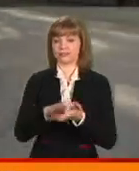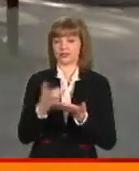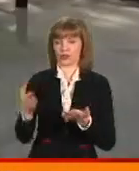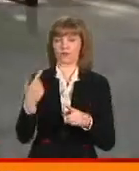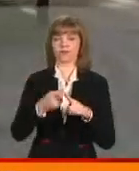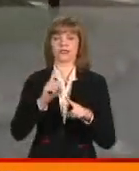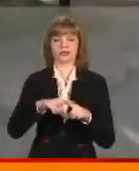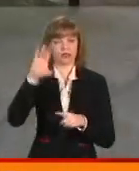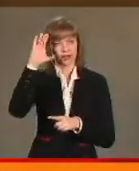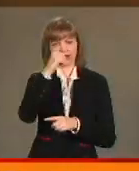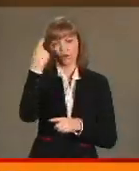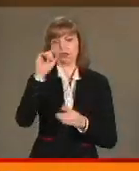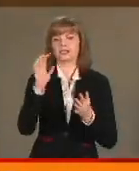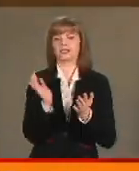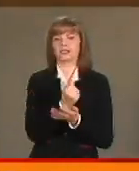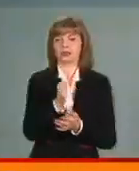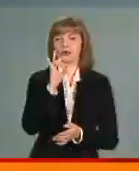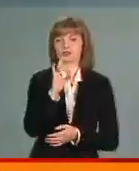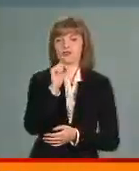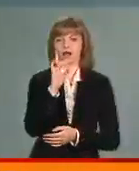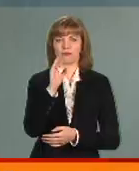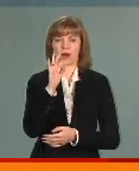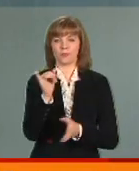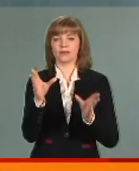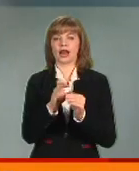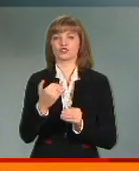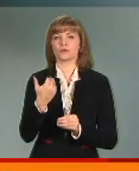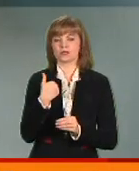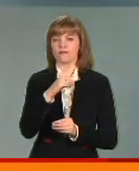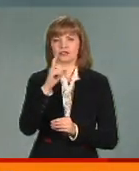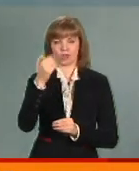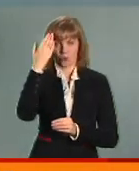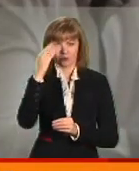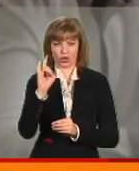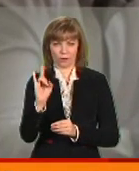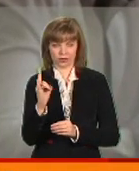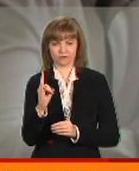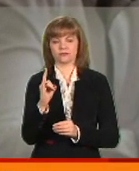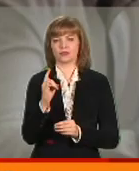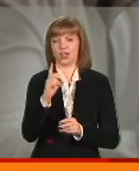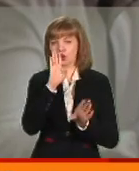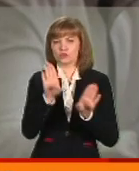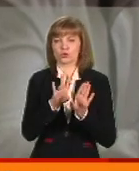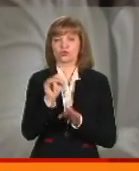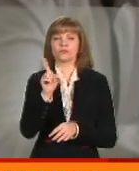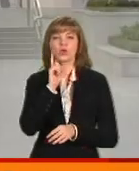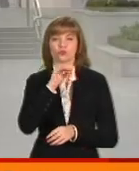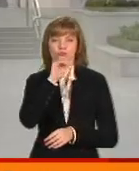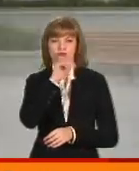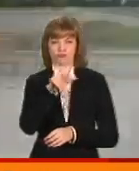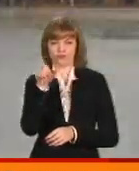Знайомтеся, це криворізький винахідник Ростислав Абрамов. І разом із нами за обдарованим тинейджером, радше схожим на юного